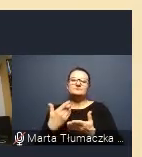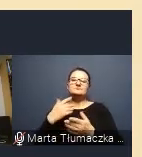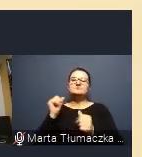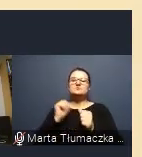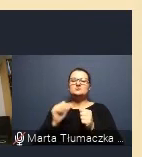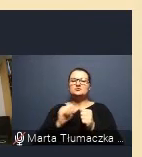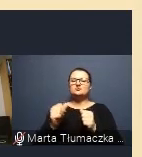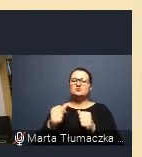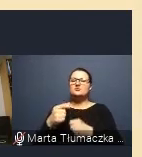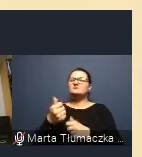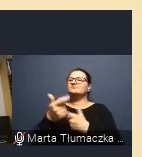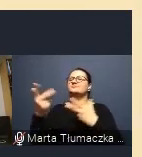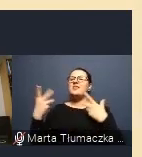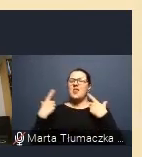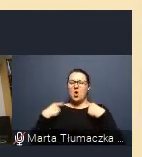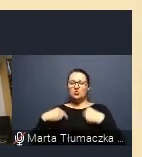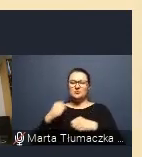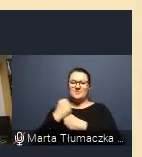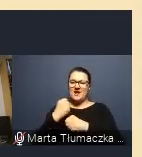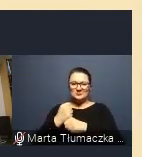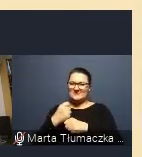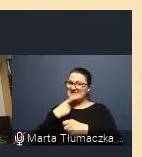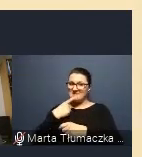mało kadry, żeby obsłużyć tak duże przedszkole.